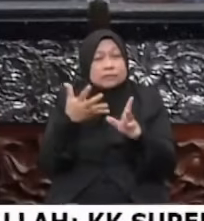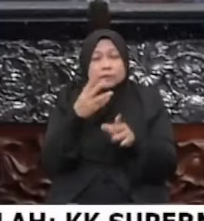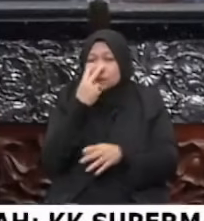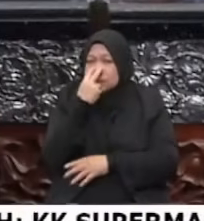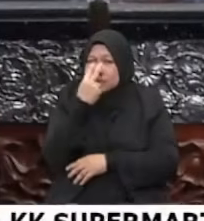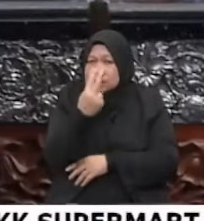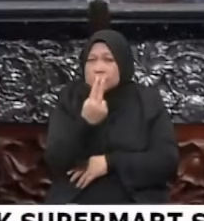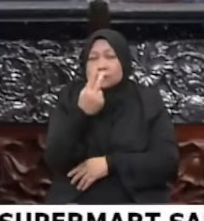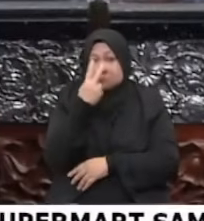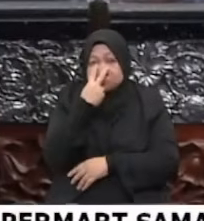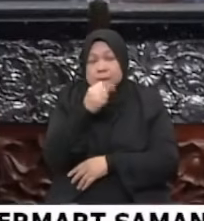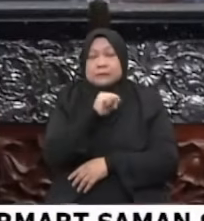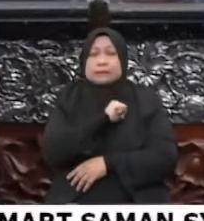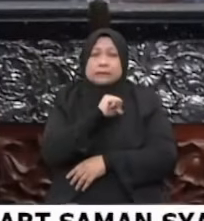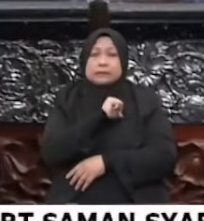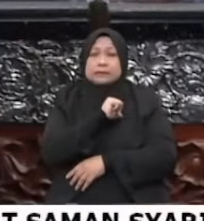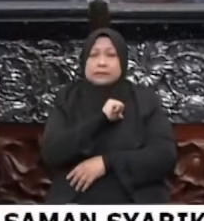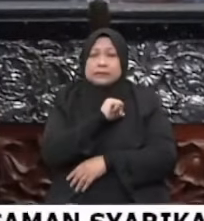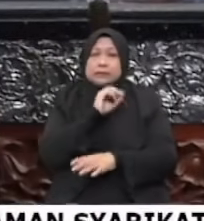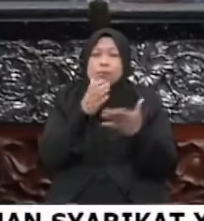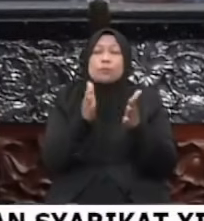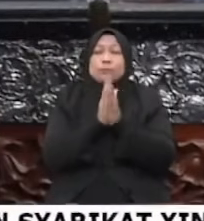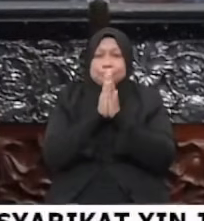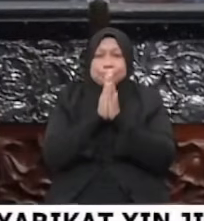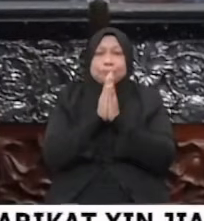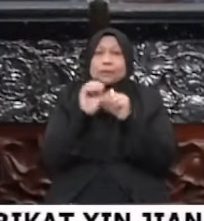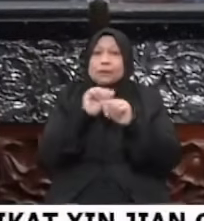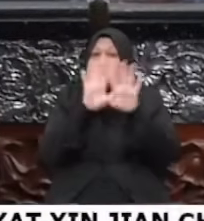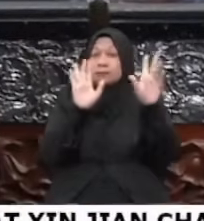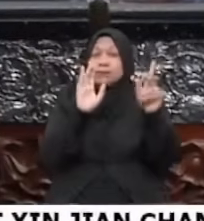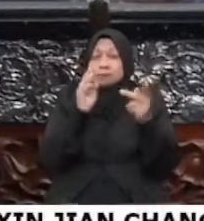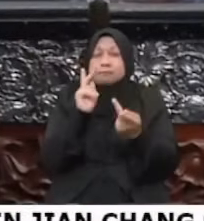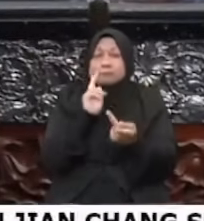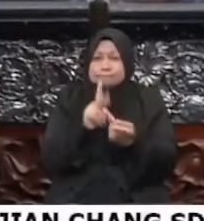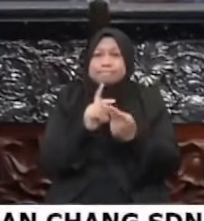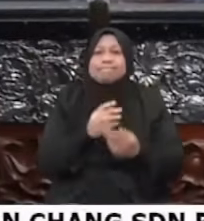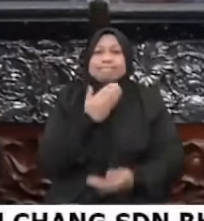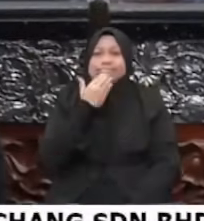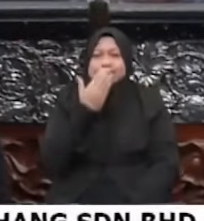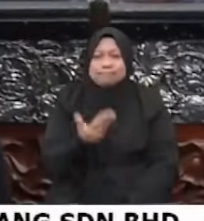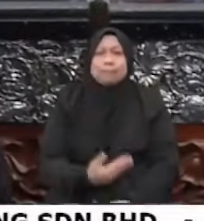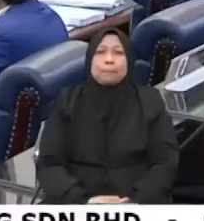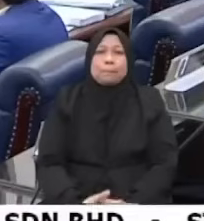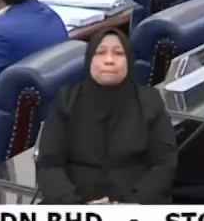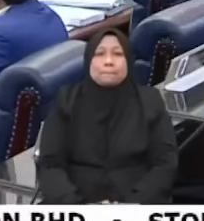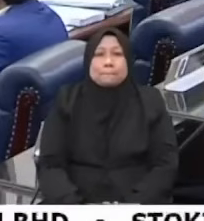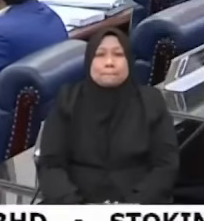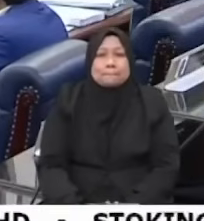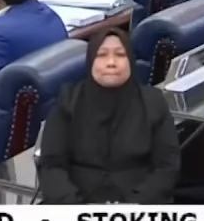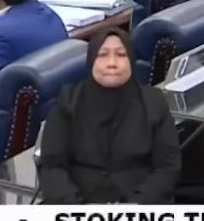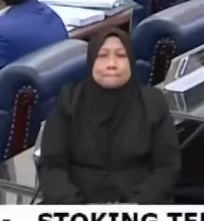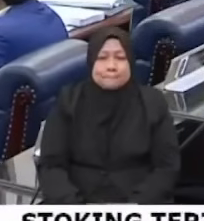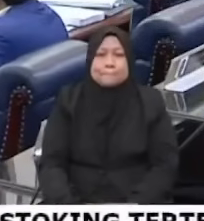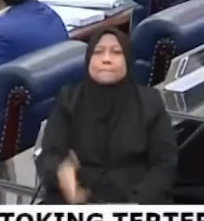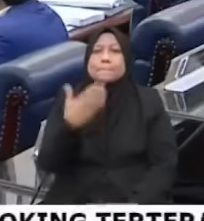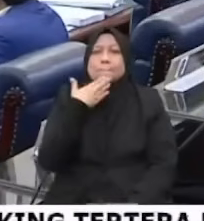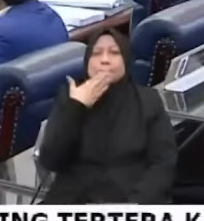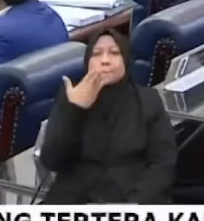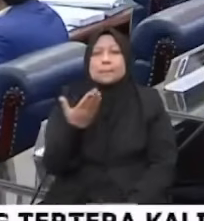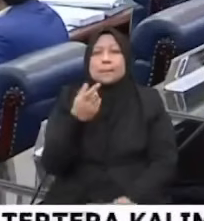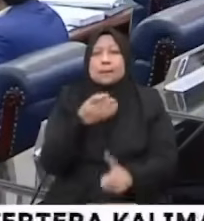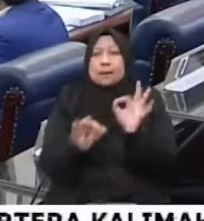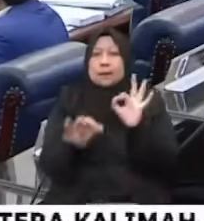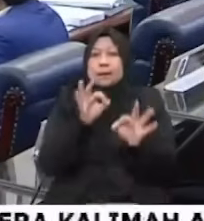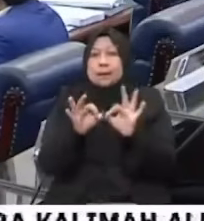dilihat di hadapan mata kita sendiri saya mohu penjelasan yang tuntas daripada yang berhormat Terima kasih silakan Mi terima kasih kalau